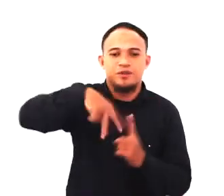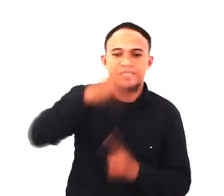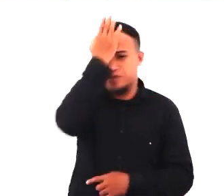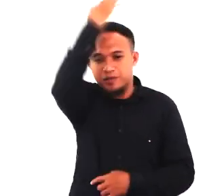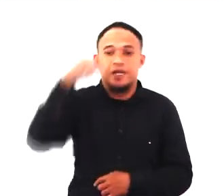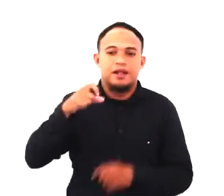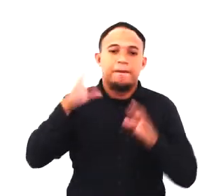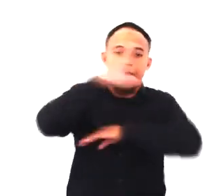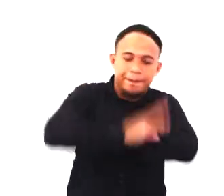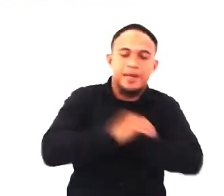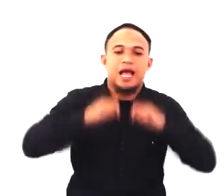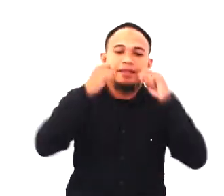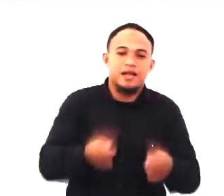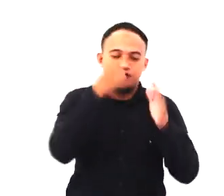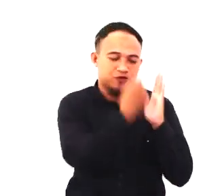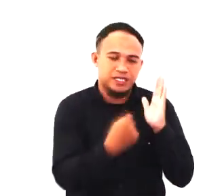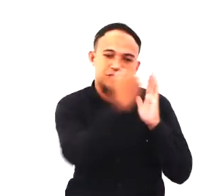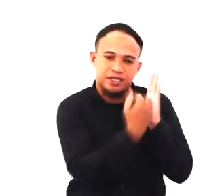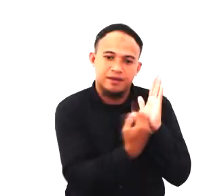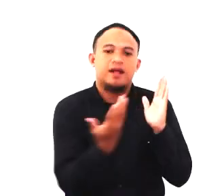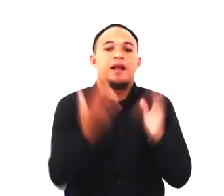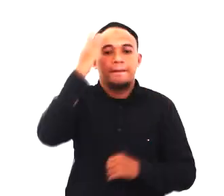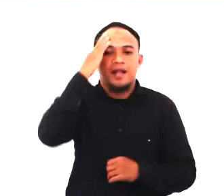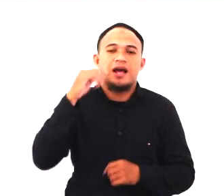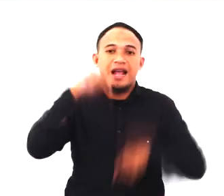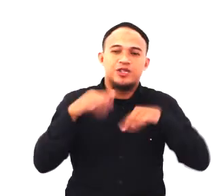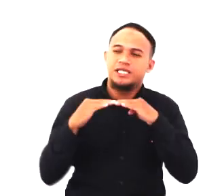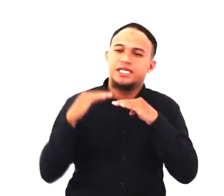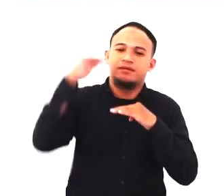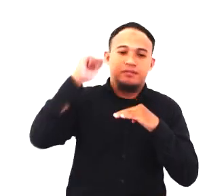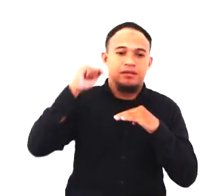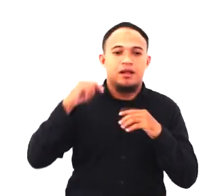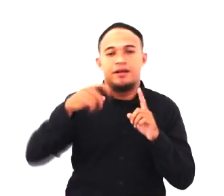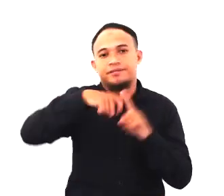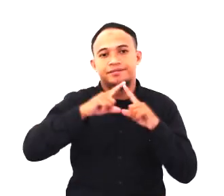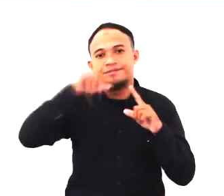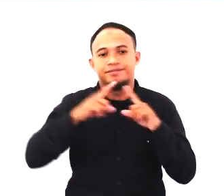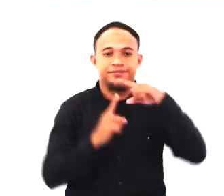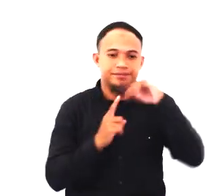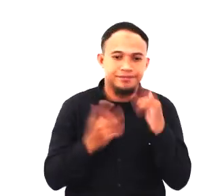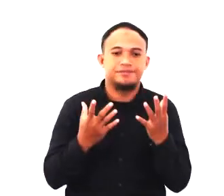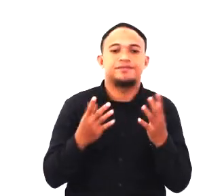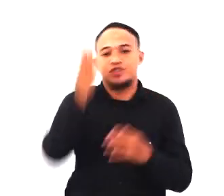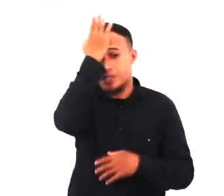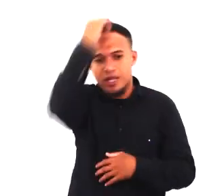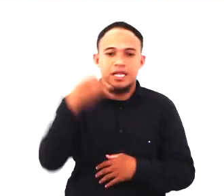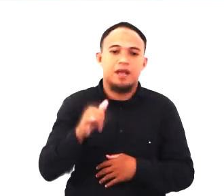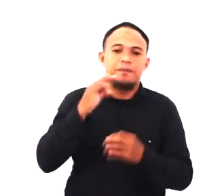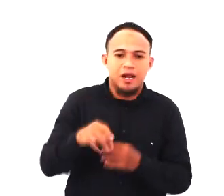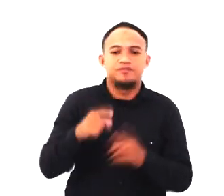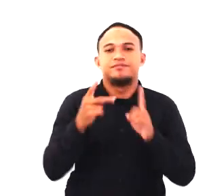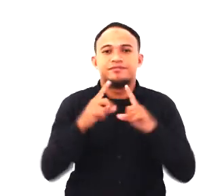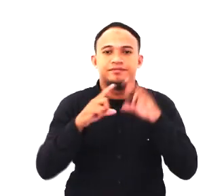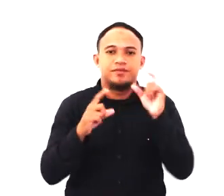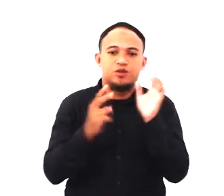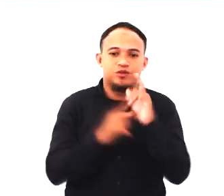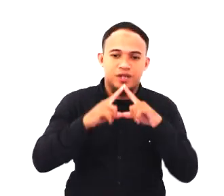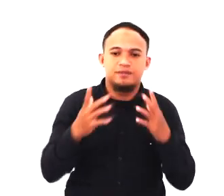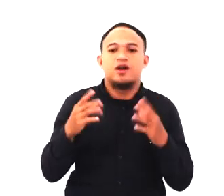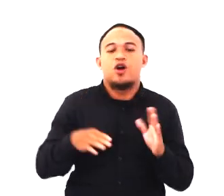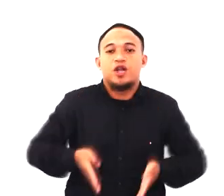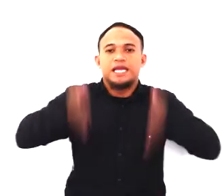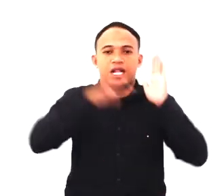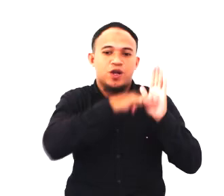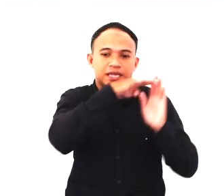Pemerintah Provinsi Gorontalo menggelar malam pengantar tugas menyambut Kepala Kejaksaan Tinggi Gorontalo yang baru, Haruna,